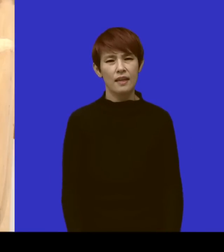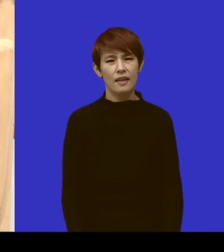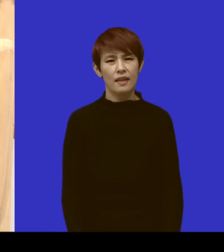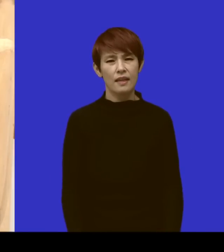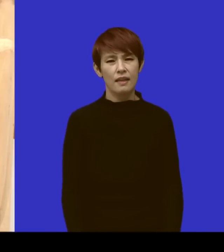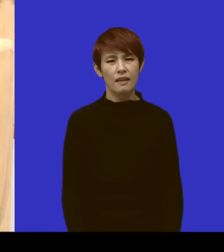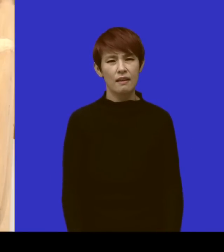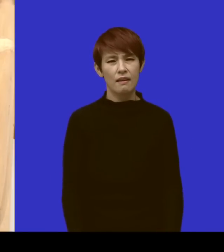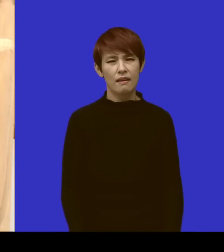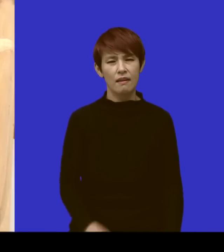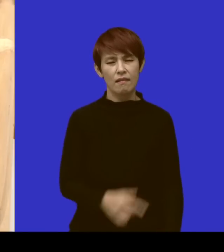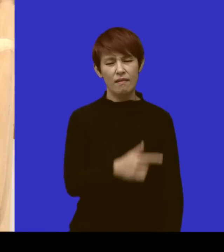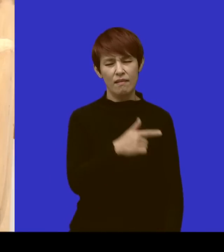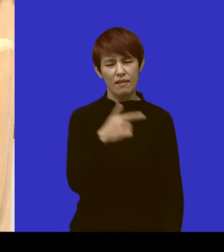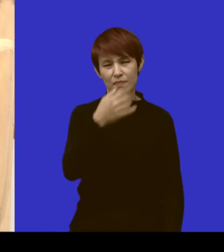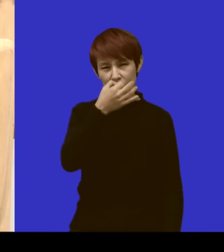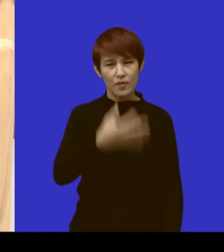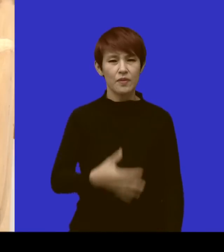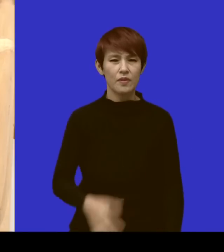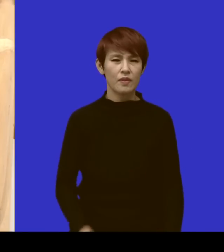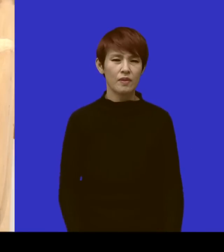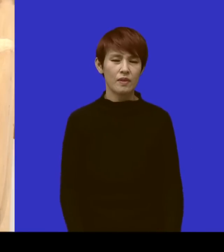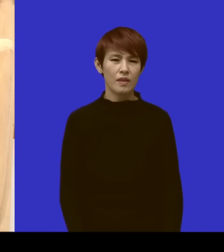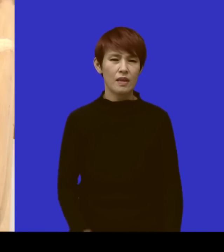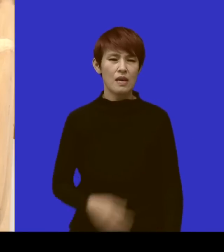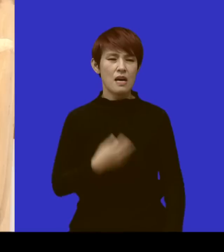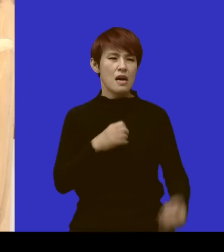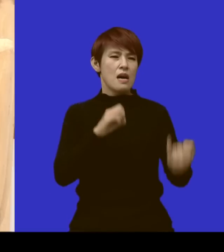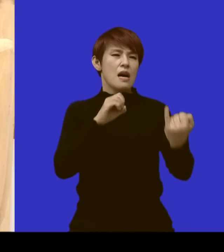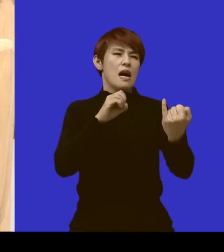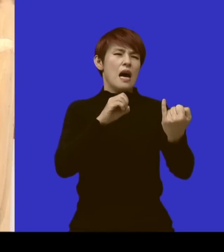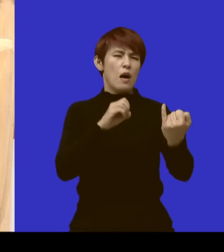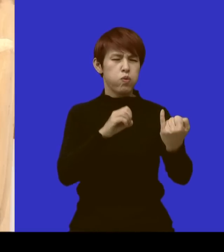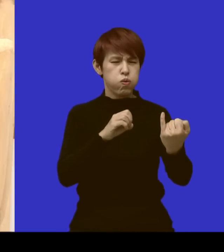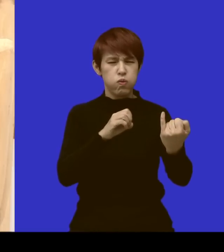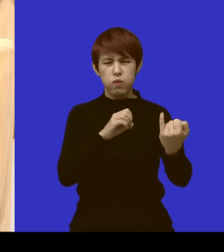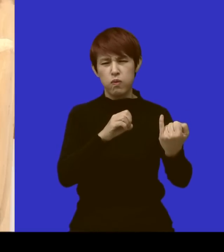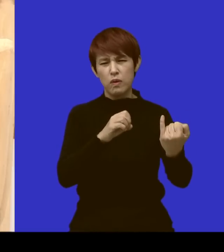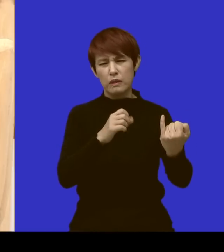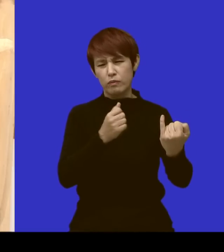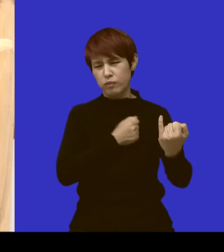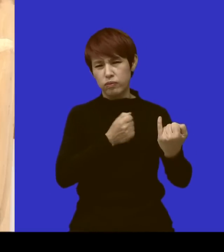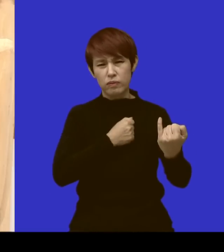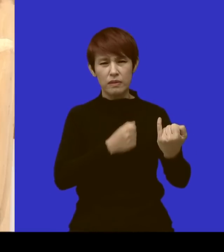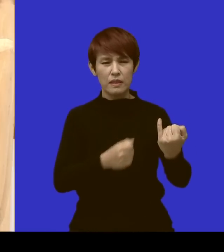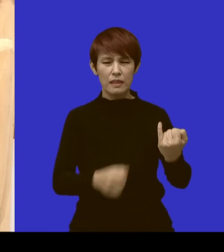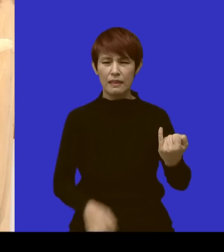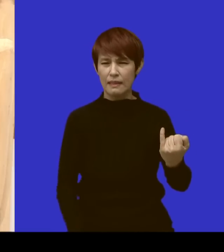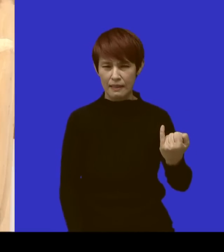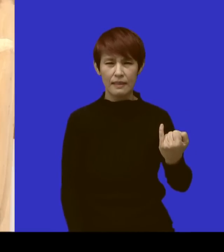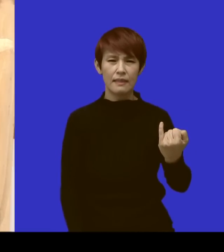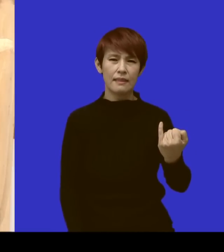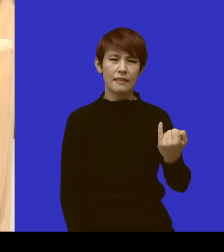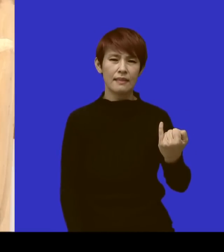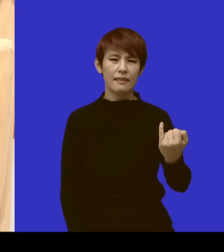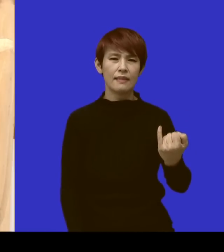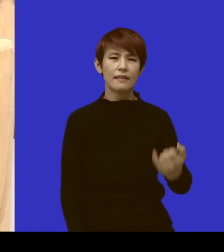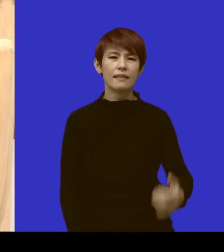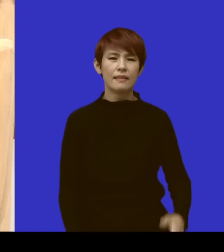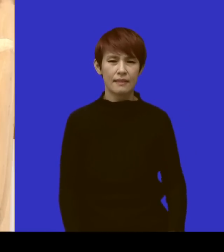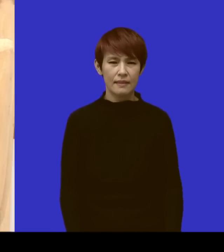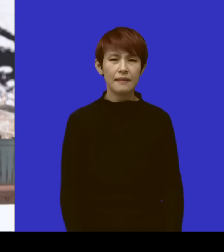이렇게 힘들더라고요. 그러니까 말을 했을 때 말을 하기가 두려워지고, 말을 하면 답답한 일들만